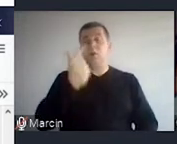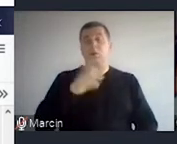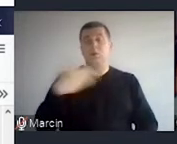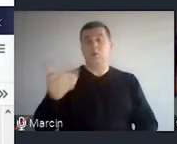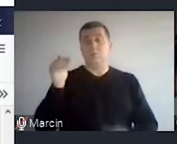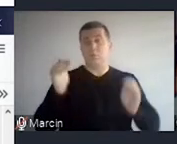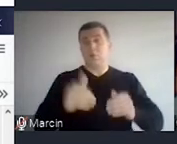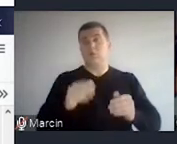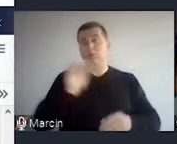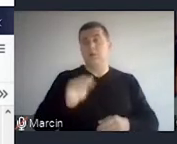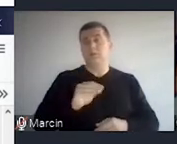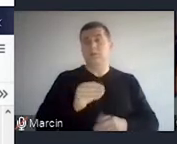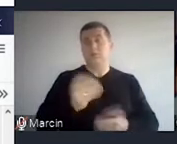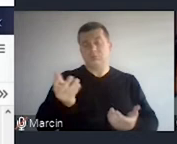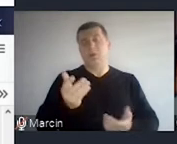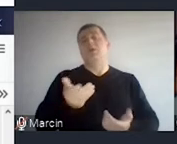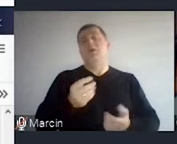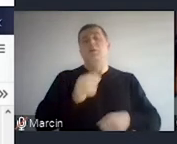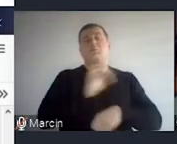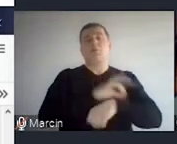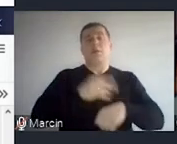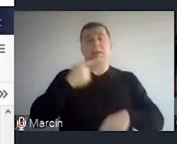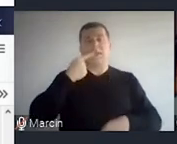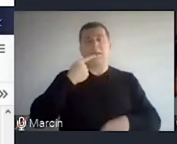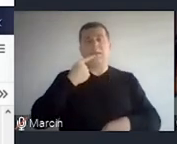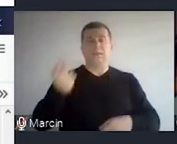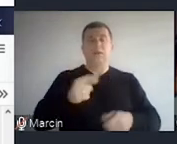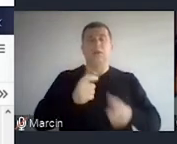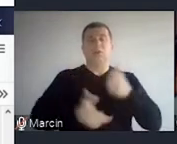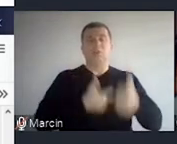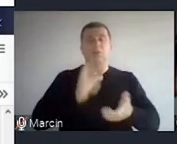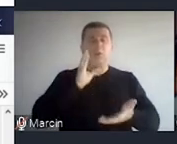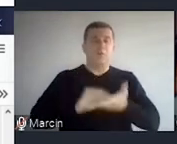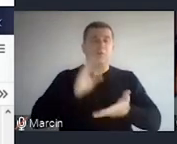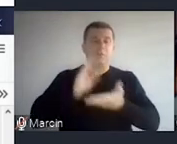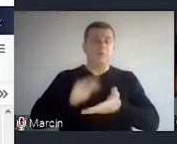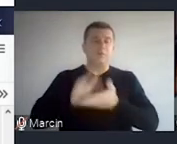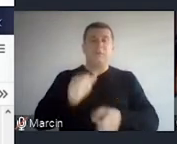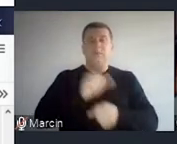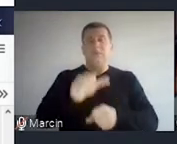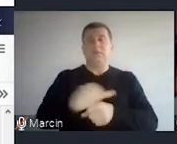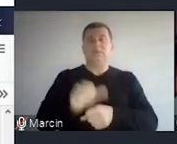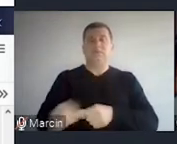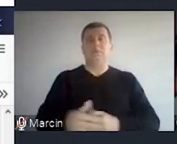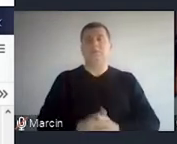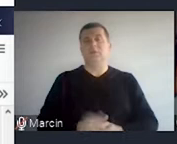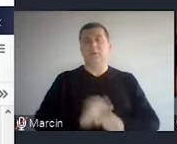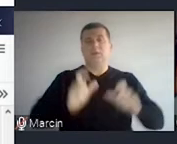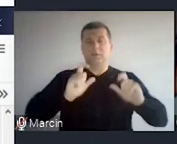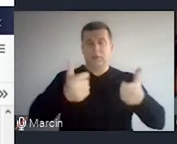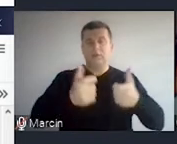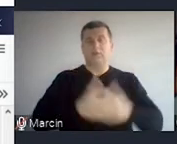mogą dotyczyć na przykład projektów językowych, gdzie te czynności powtarzalne również występują, gdzie zdarza się,